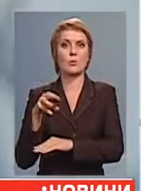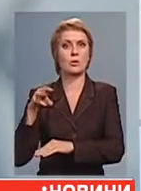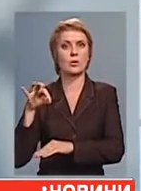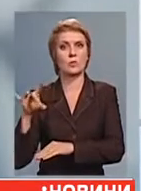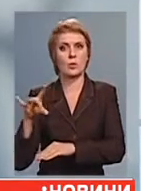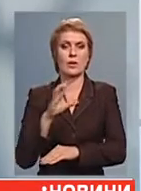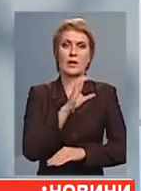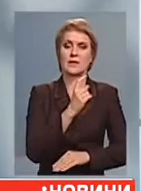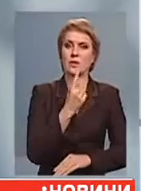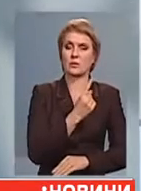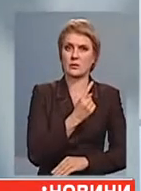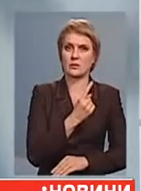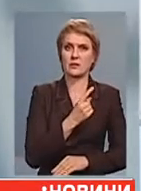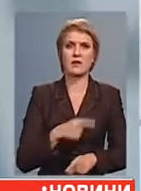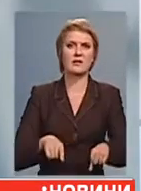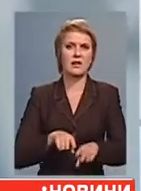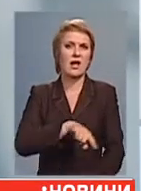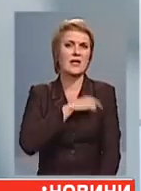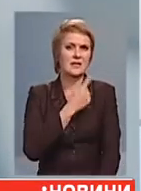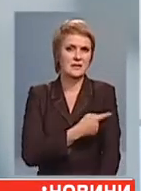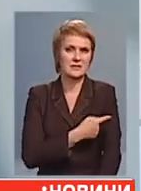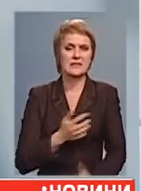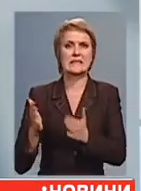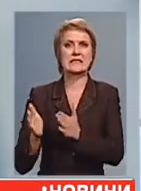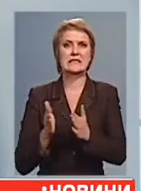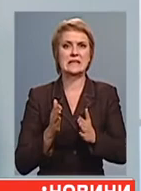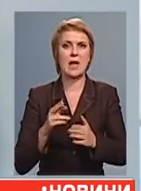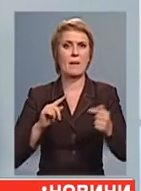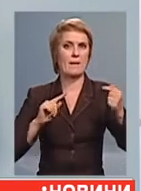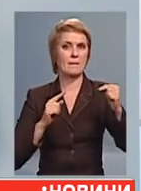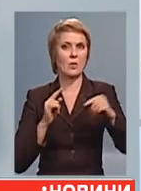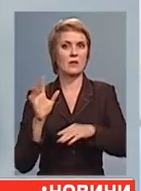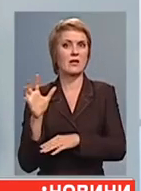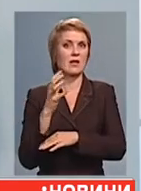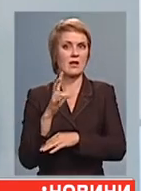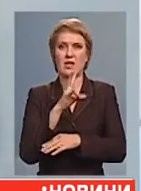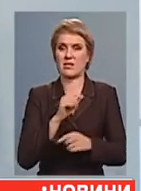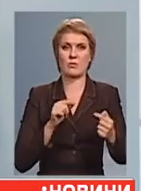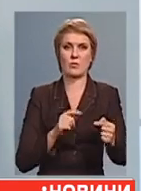«Панцер-С-1». Настільки потужна система ПРО націлена проти чогось іншого, а не проти ісламської держави.